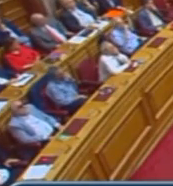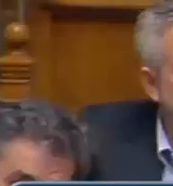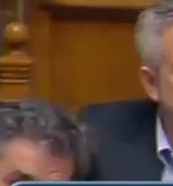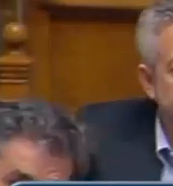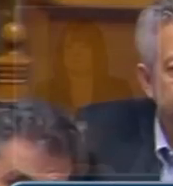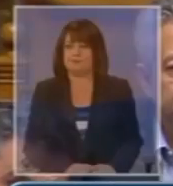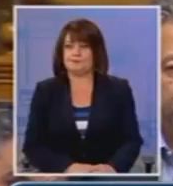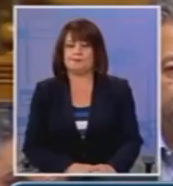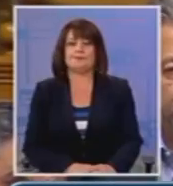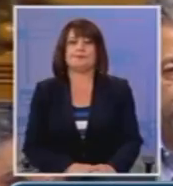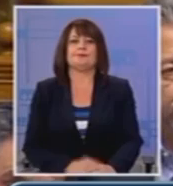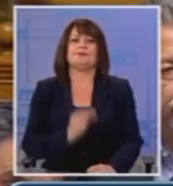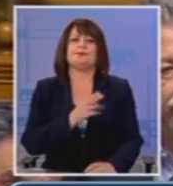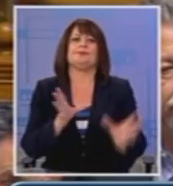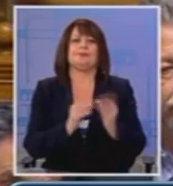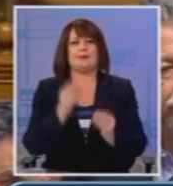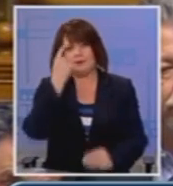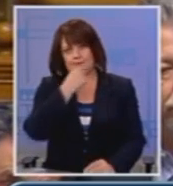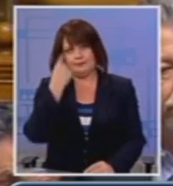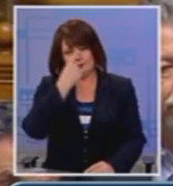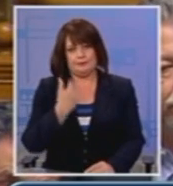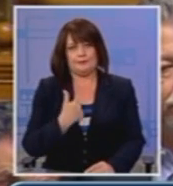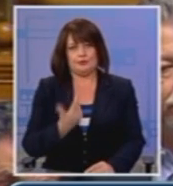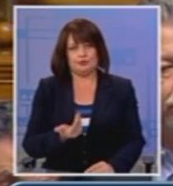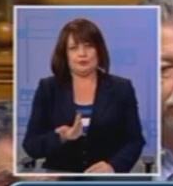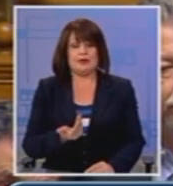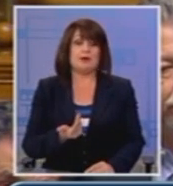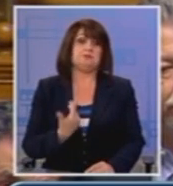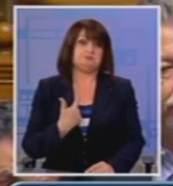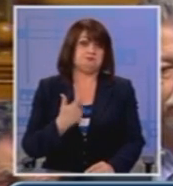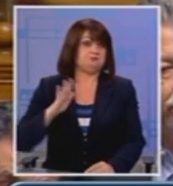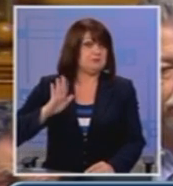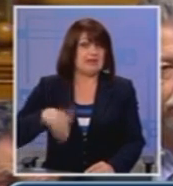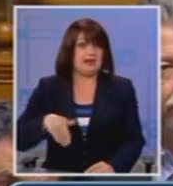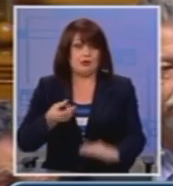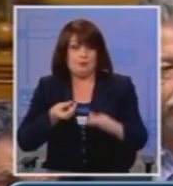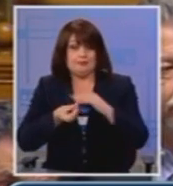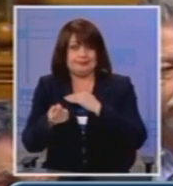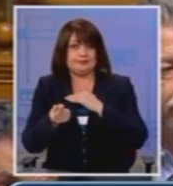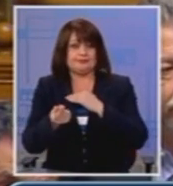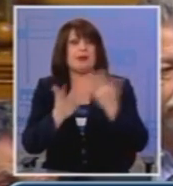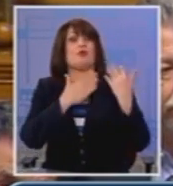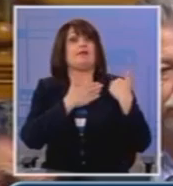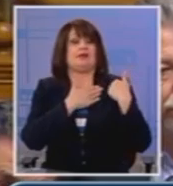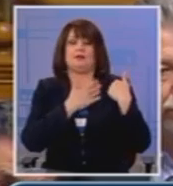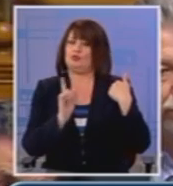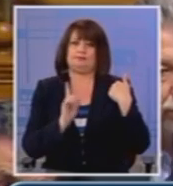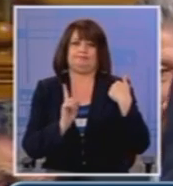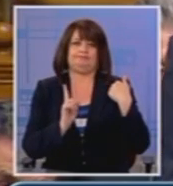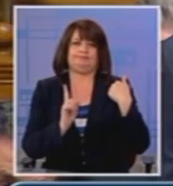και σε ότι με αφορά είμαι ο τελευταίος ο οποίος θα δραπετεύσω απ αυτή την